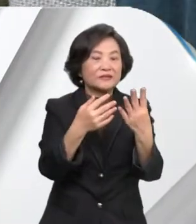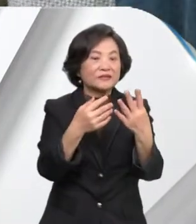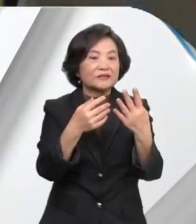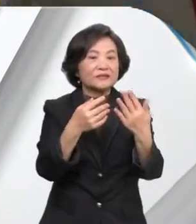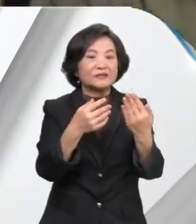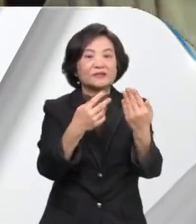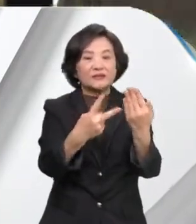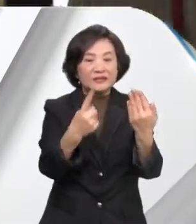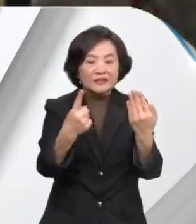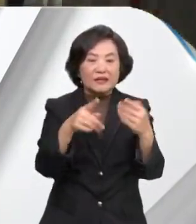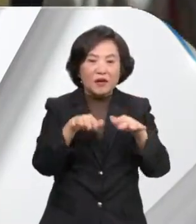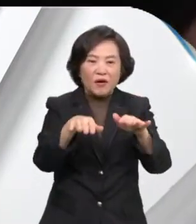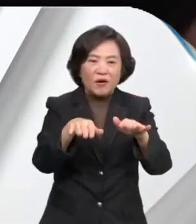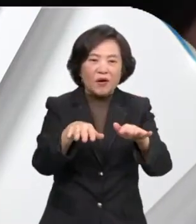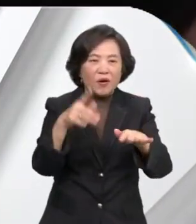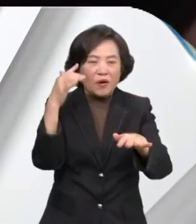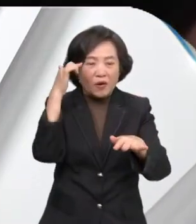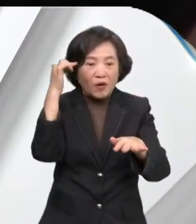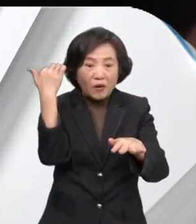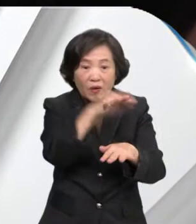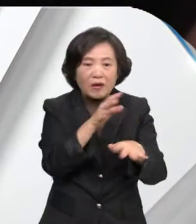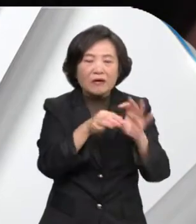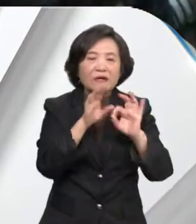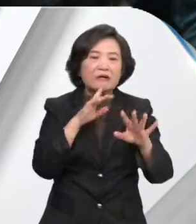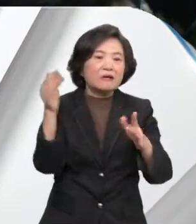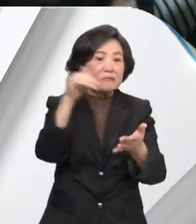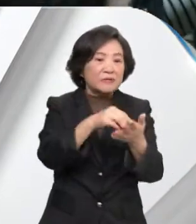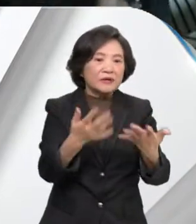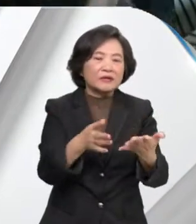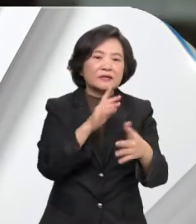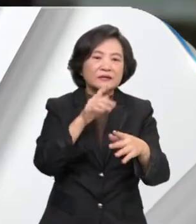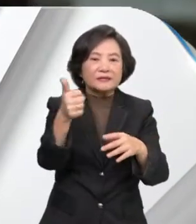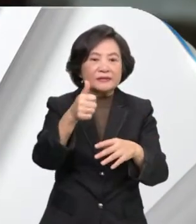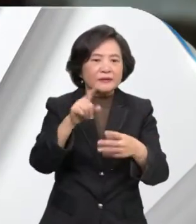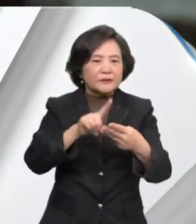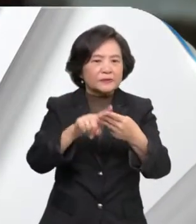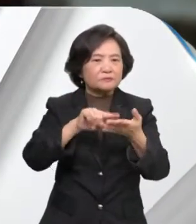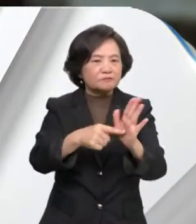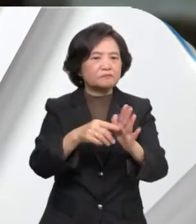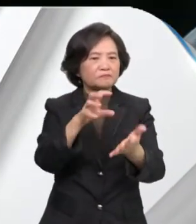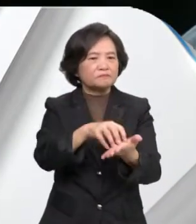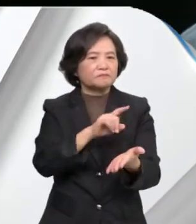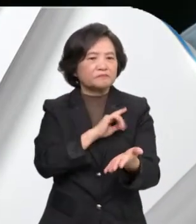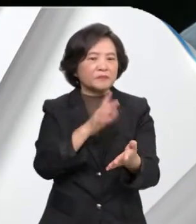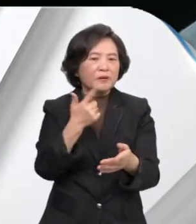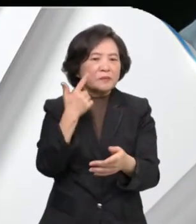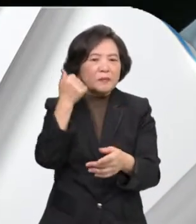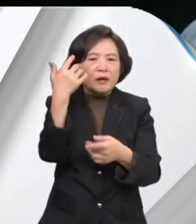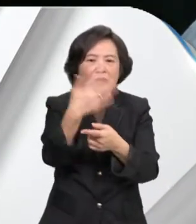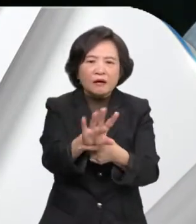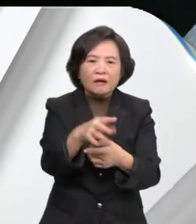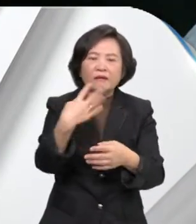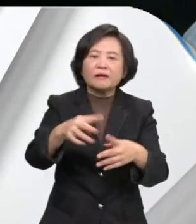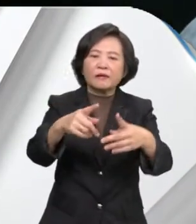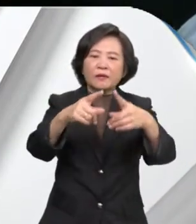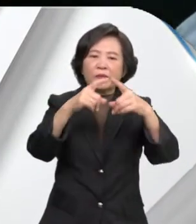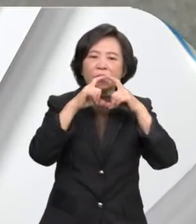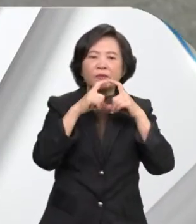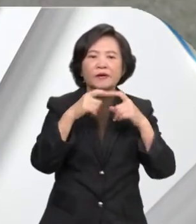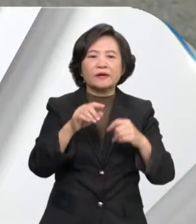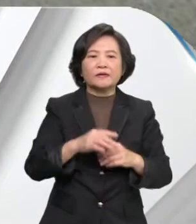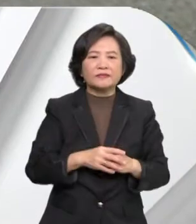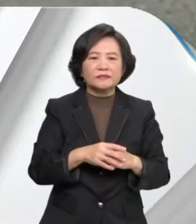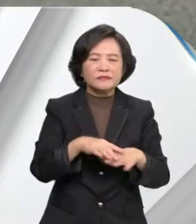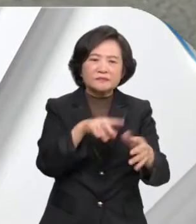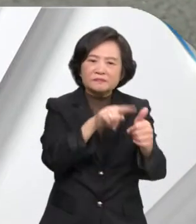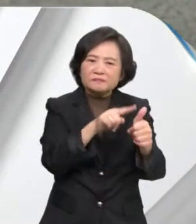做背景，来讲男主角为了证明自家的能力，故所离开家乡。不过认真嘅爸爸故事，又再个转到屋卡，基